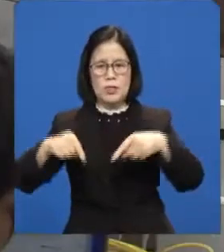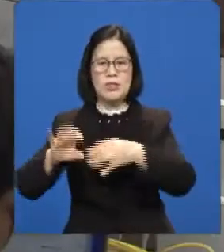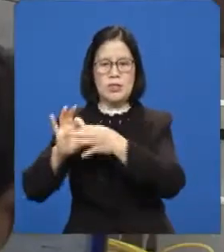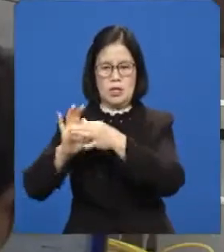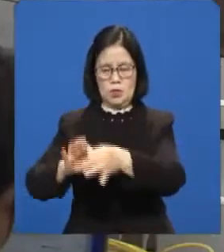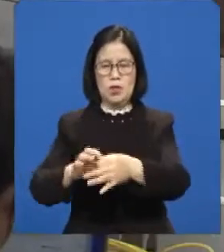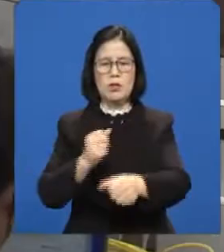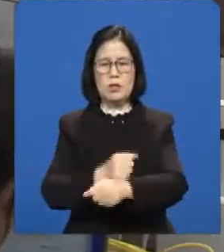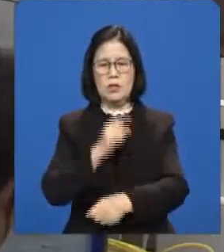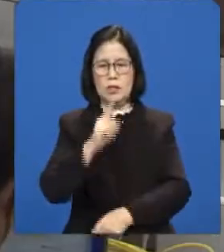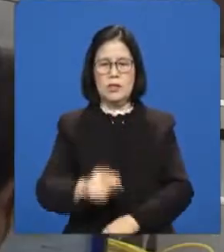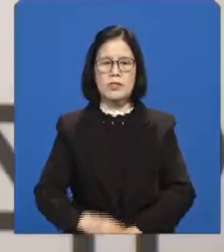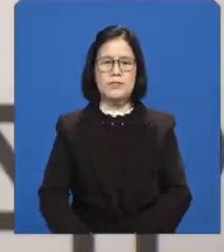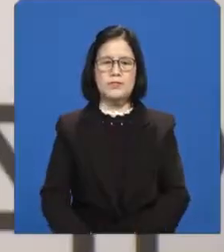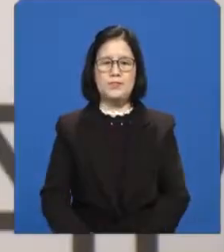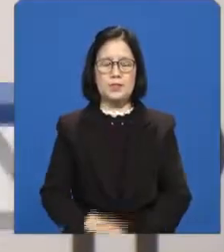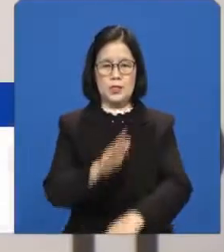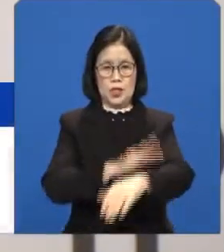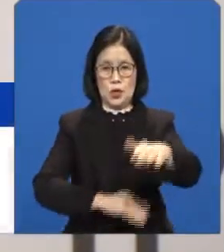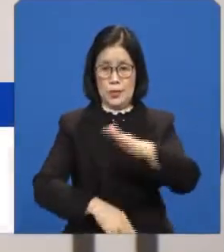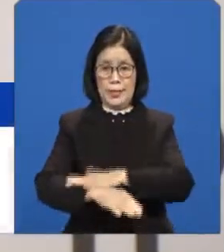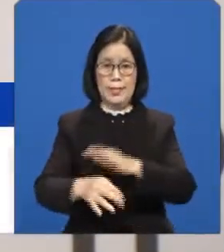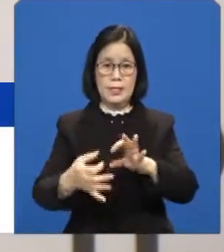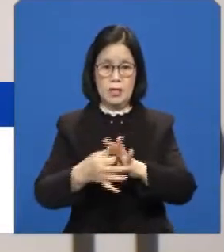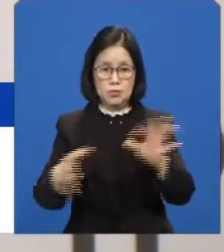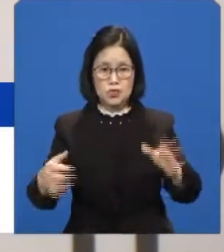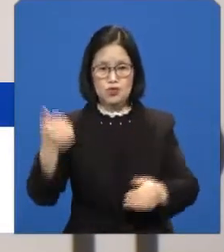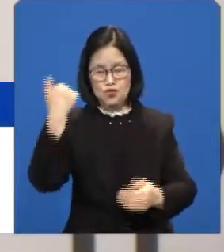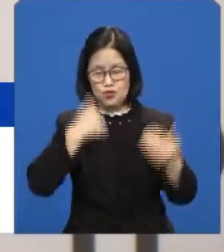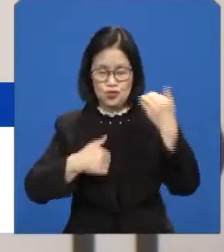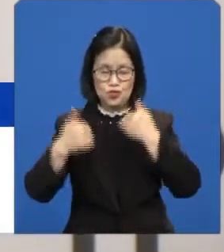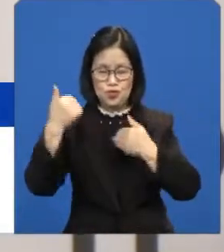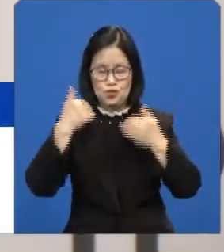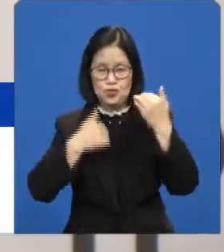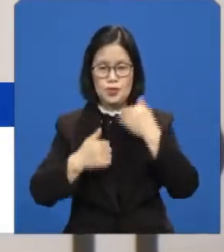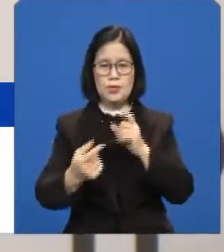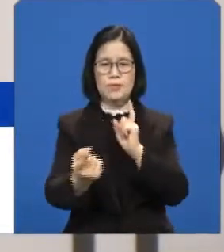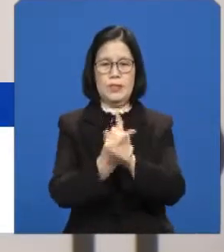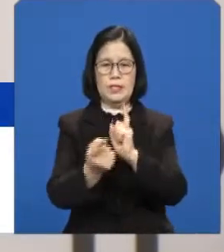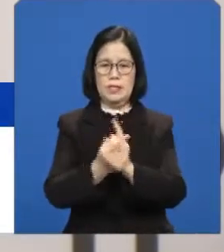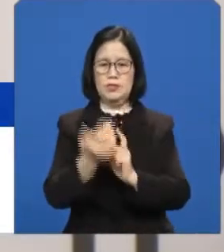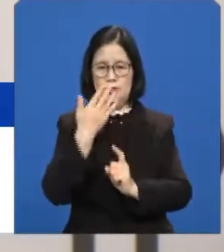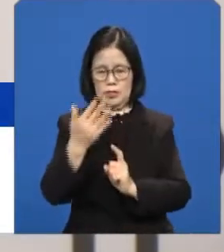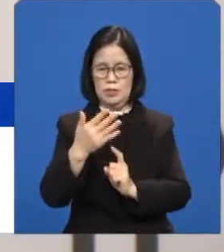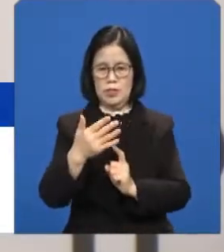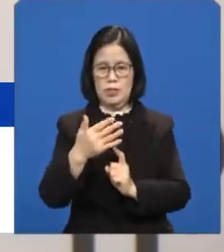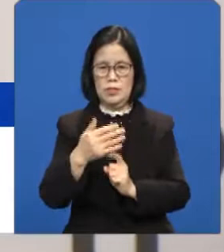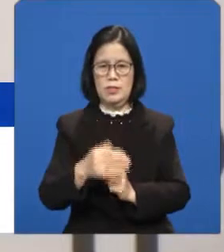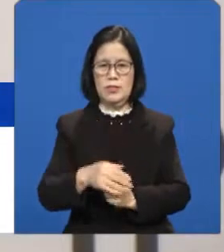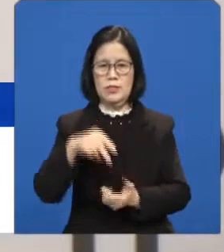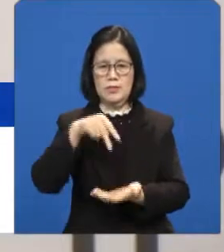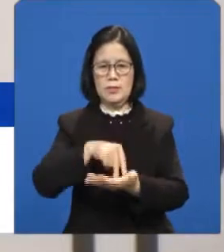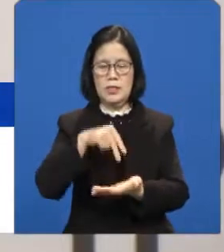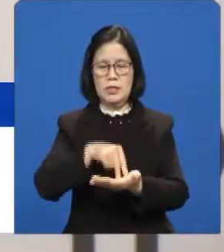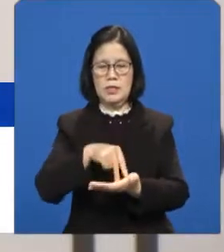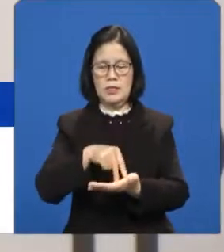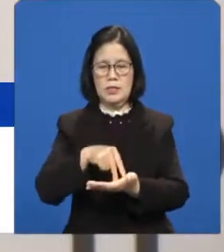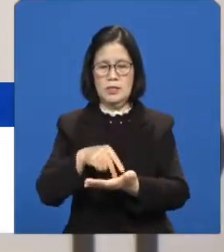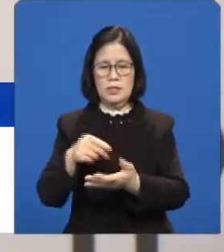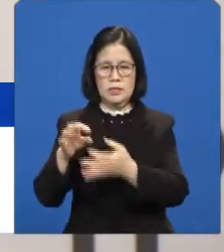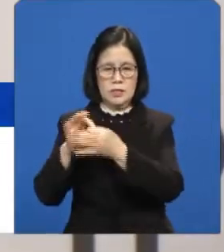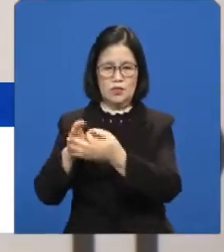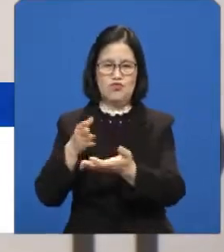밝혔습니다 여야를 떠나서 누구든지 만날 수 있다 라는 입장을